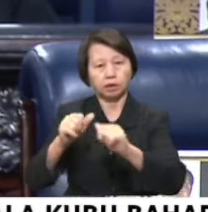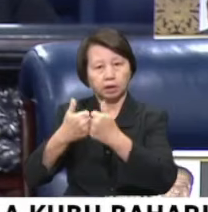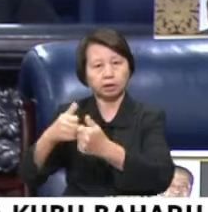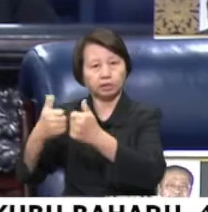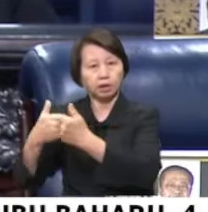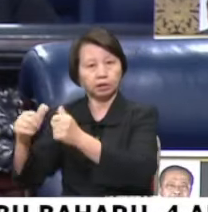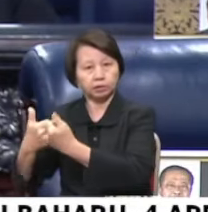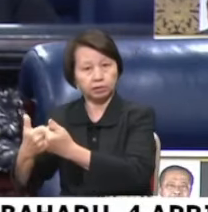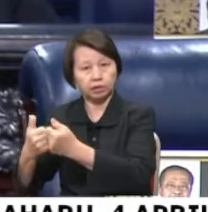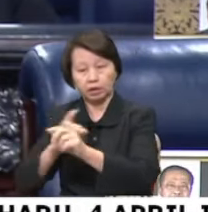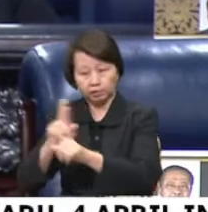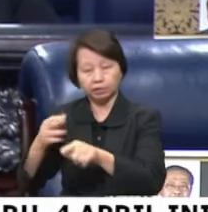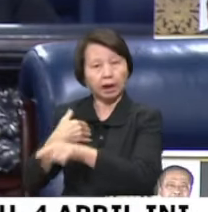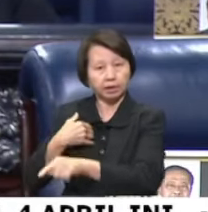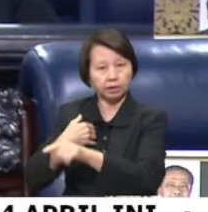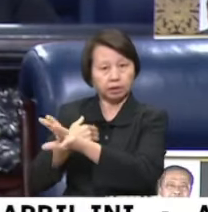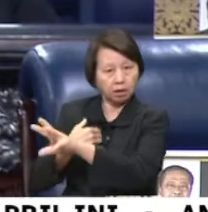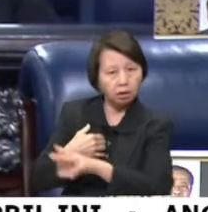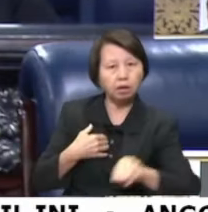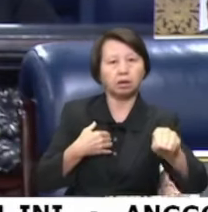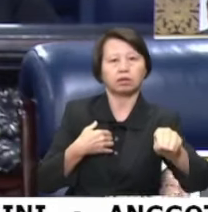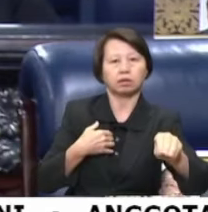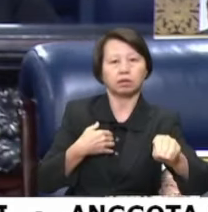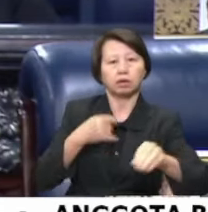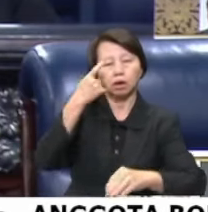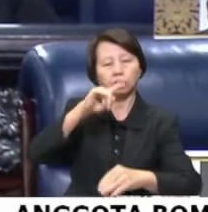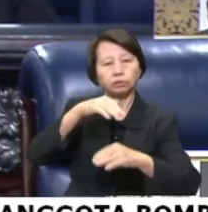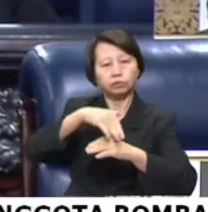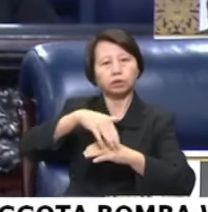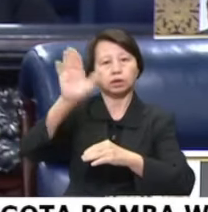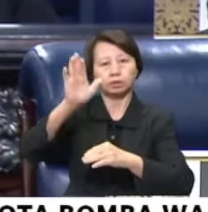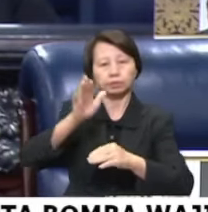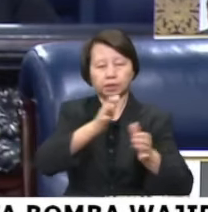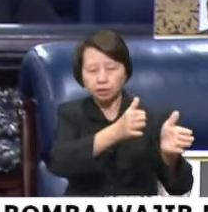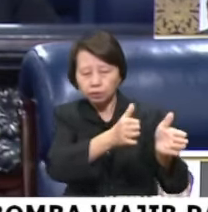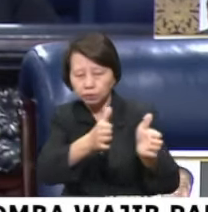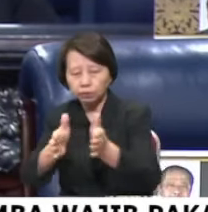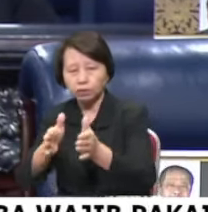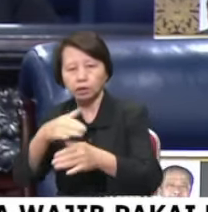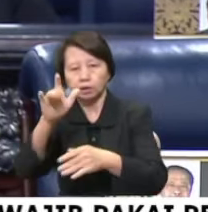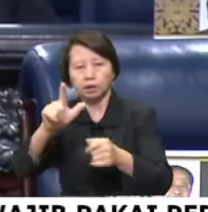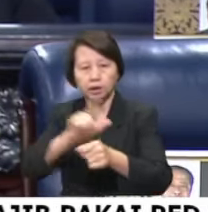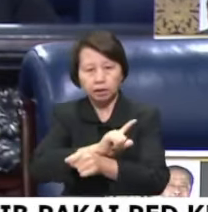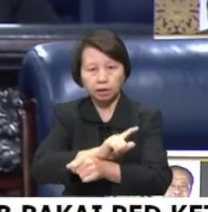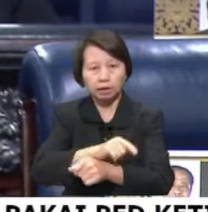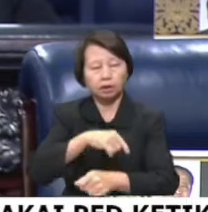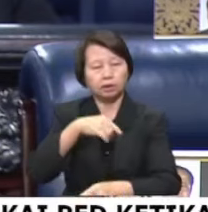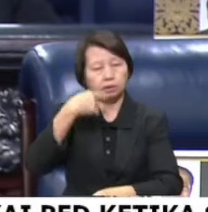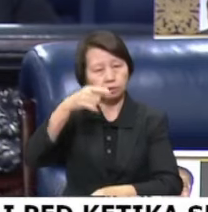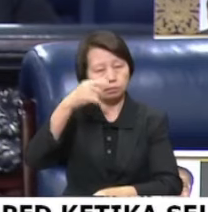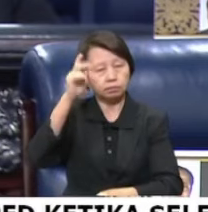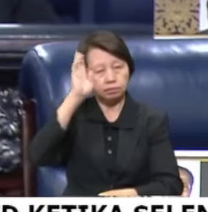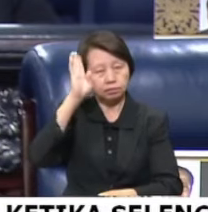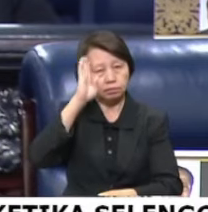sedia ada. Untuk lebih tersusun dan lengkap sebagaimana saya sebutkan tadi,